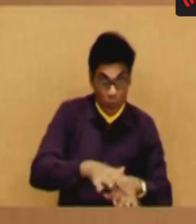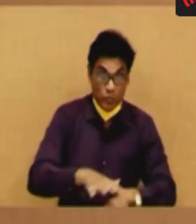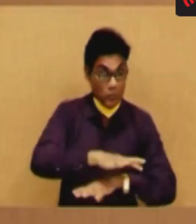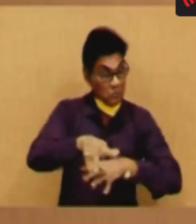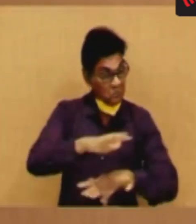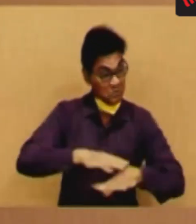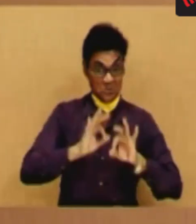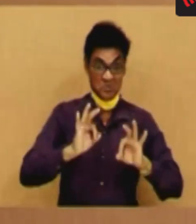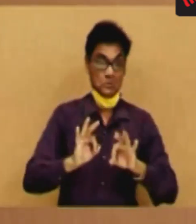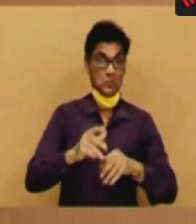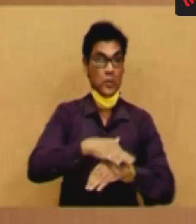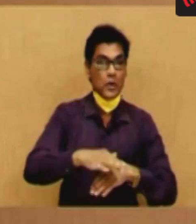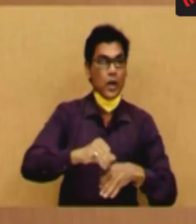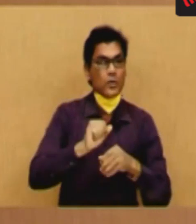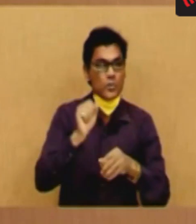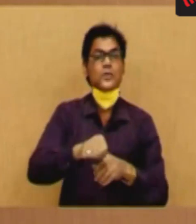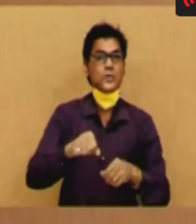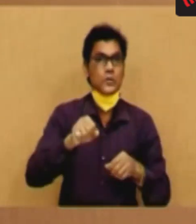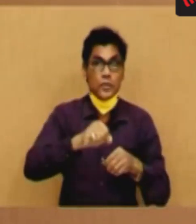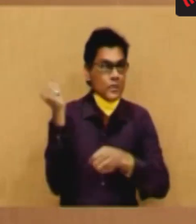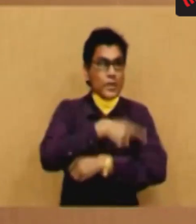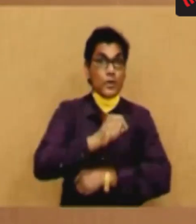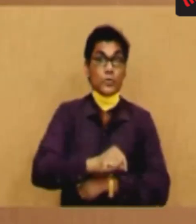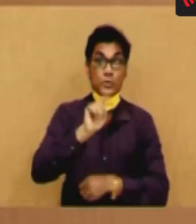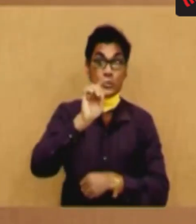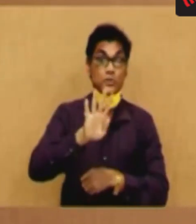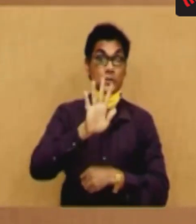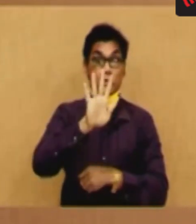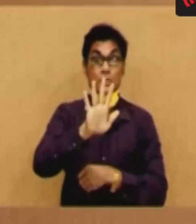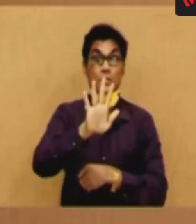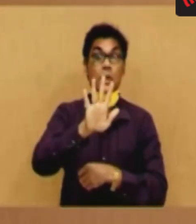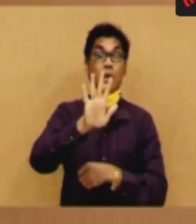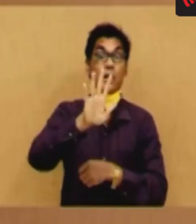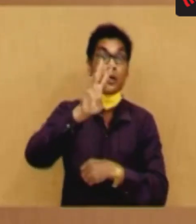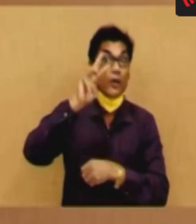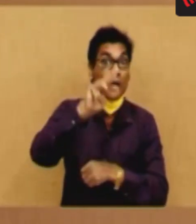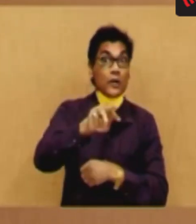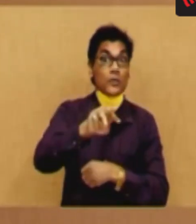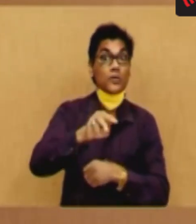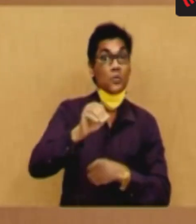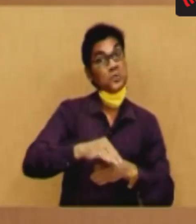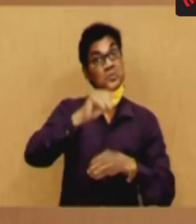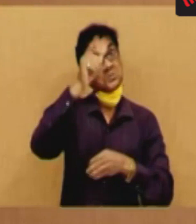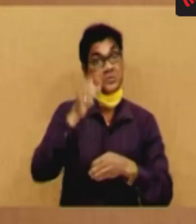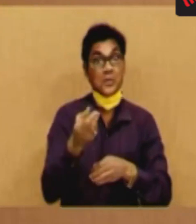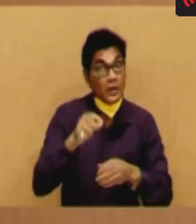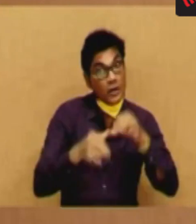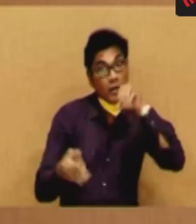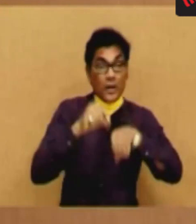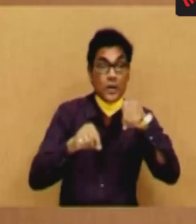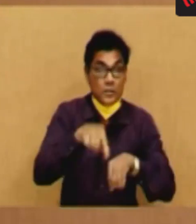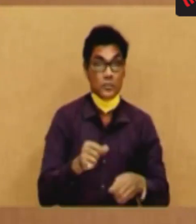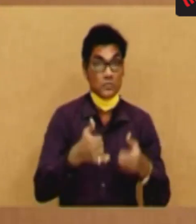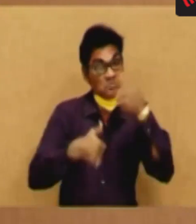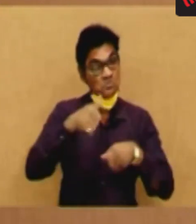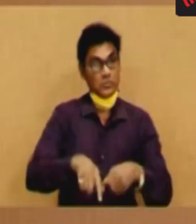रे वर्तमान हाराहारी दिन को 4,500 टेस्ट हेई पारुछ। एपर्यंत राज्य रे